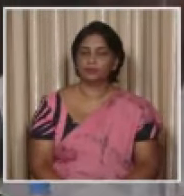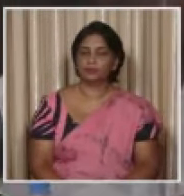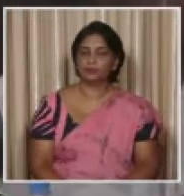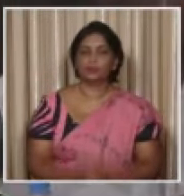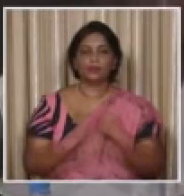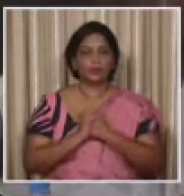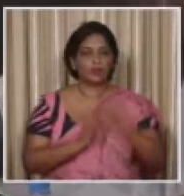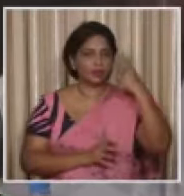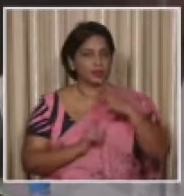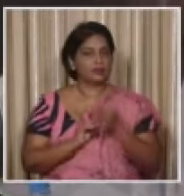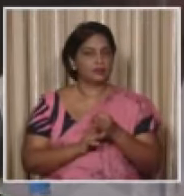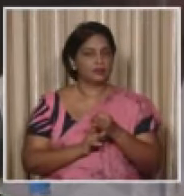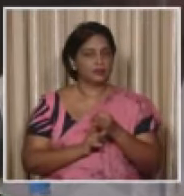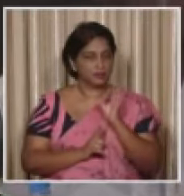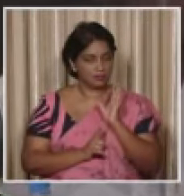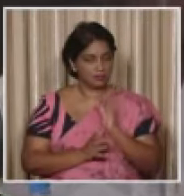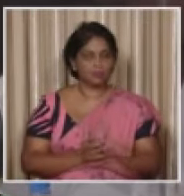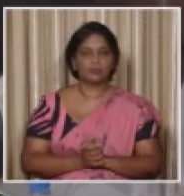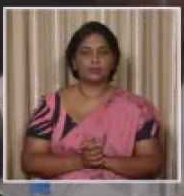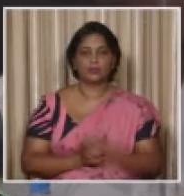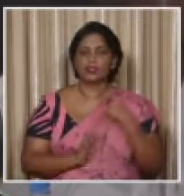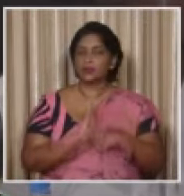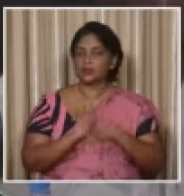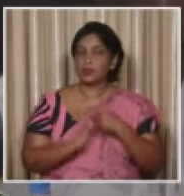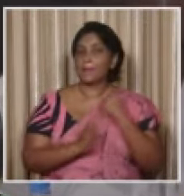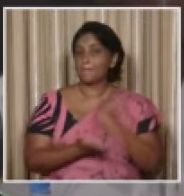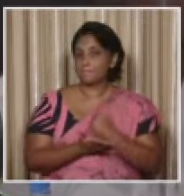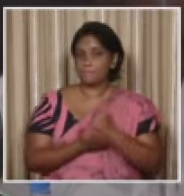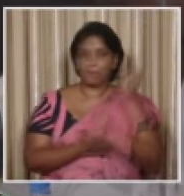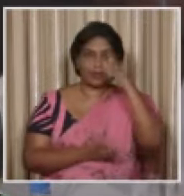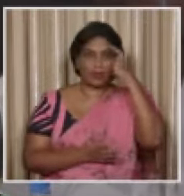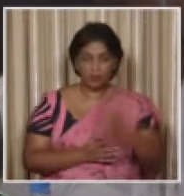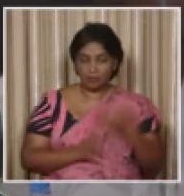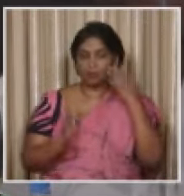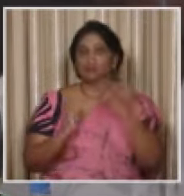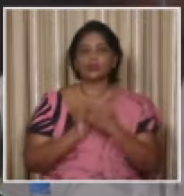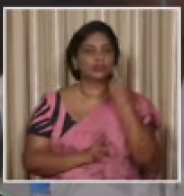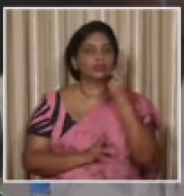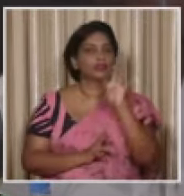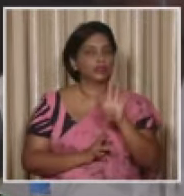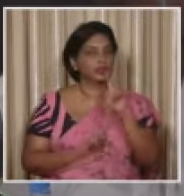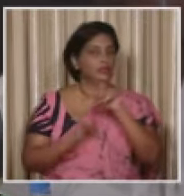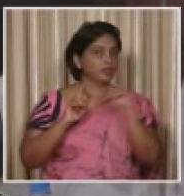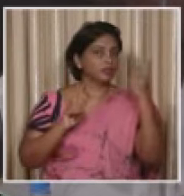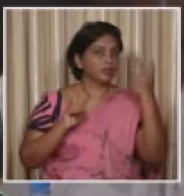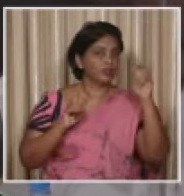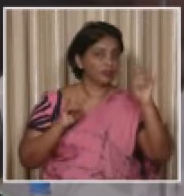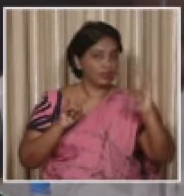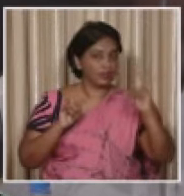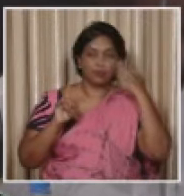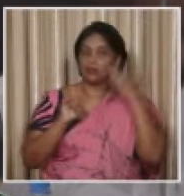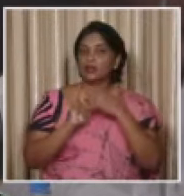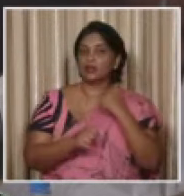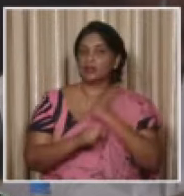ගරු නියෝජ්‍ය සභාපතිතුමනි, ශ්‍රී ලංකා මහා බැංකුවේ වැටුප් සංශෝධන 2024-26 සම්බන්ධයෙන්